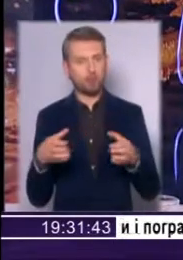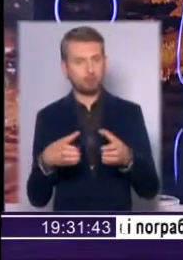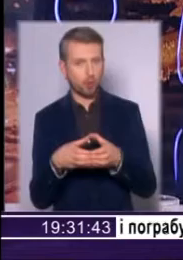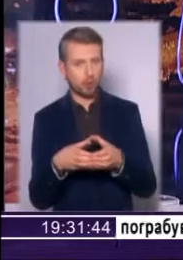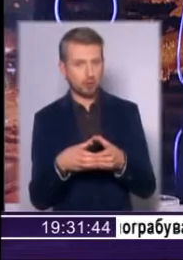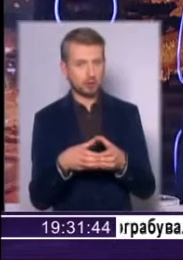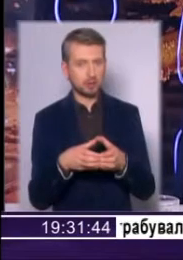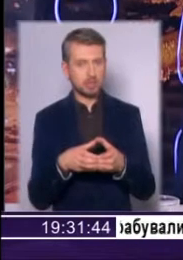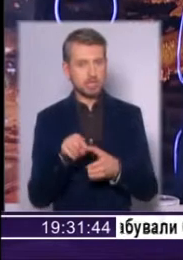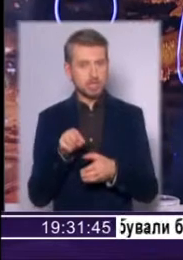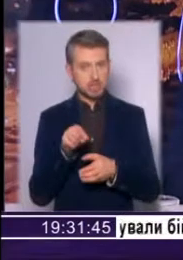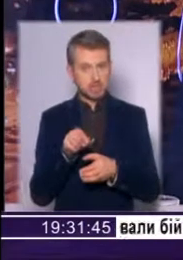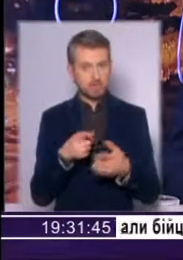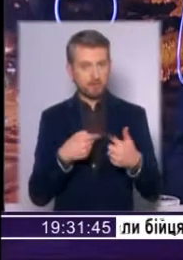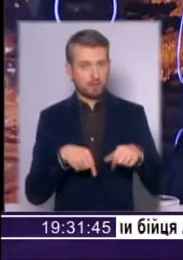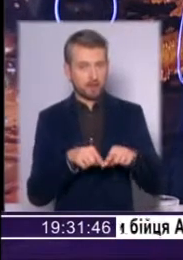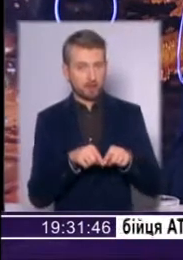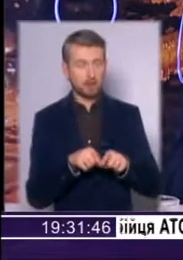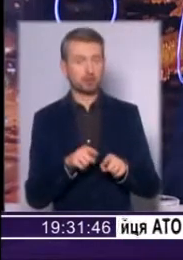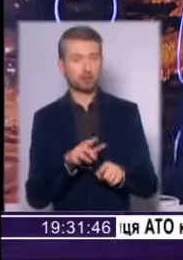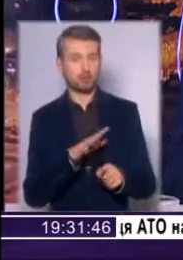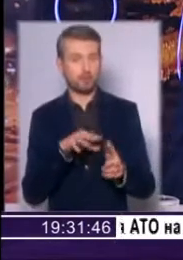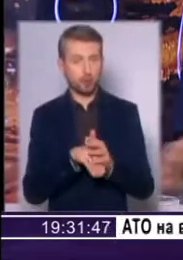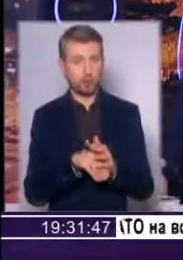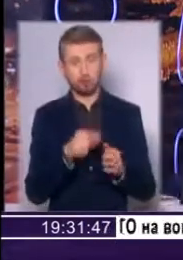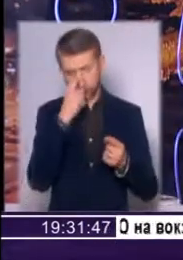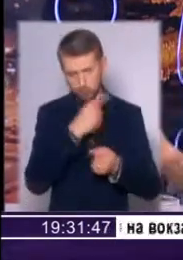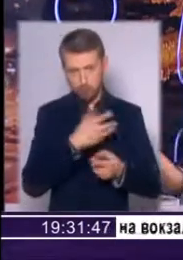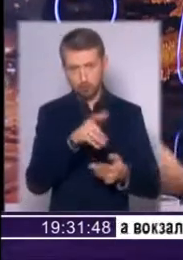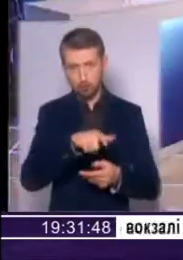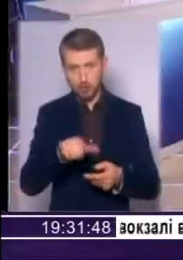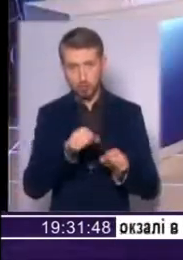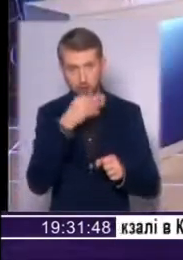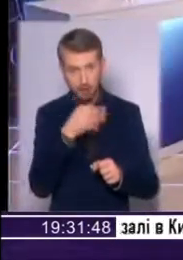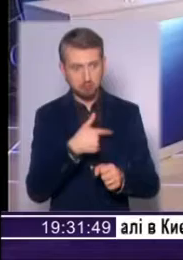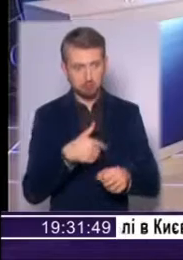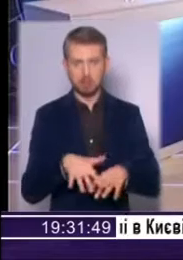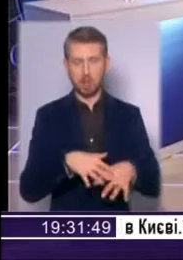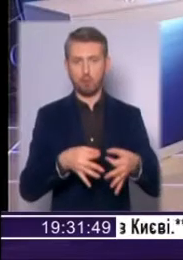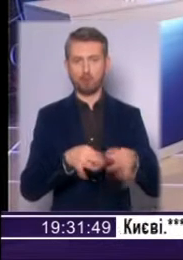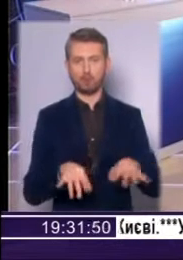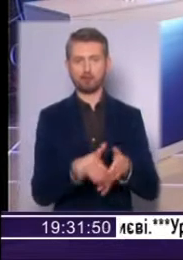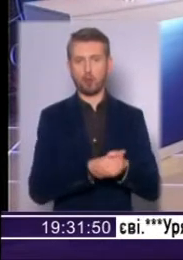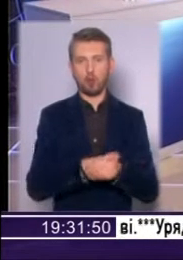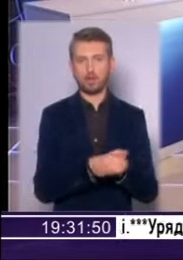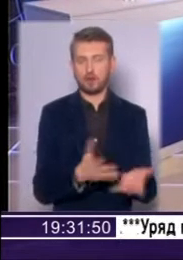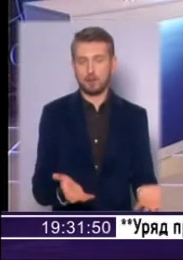цих принципі фракції, які входили, щоб вони могли публічно до людей сказати, що от, бачите, демократична коаліція. У нас така демократична коаліція і так